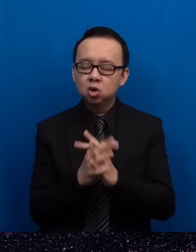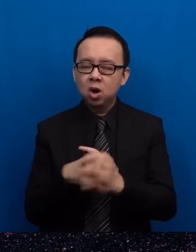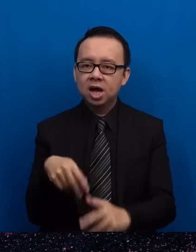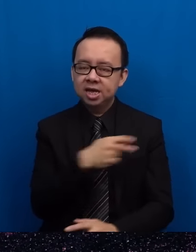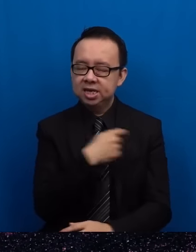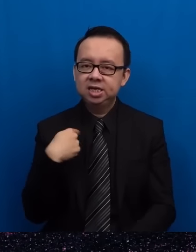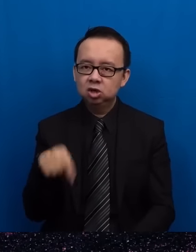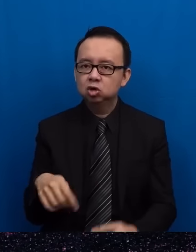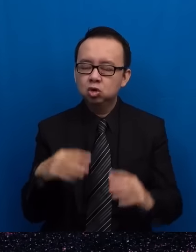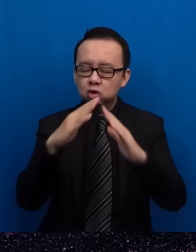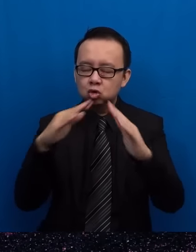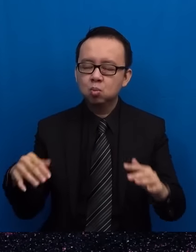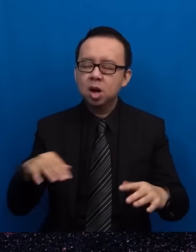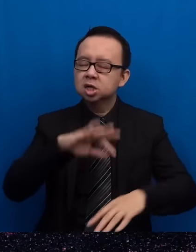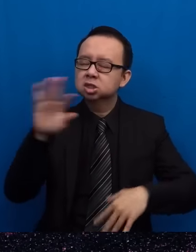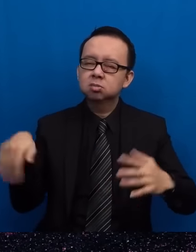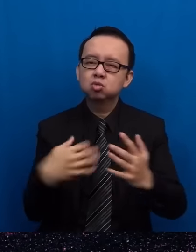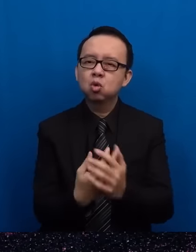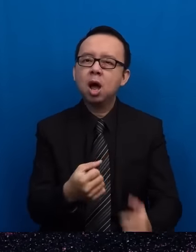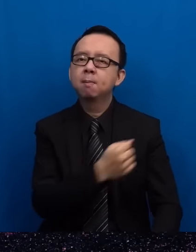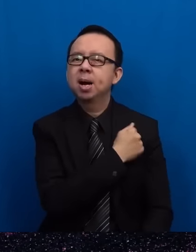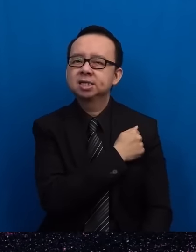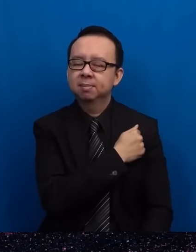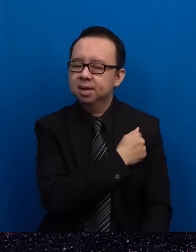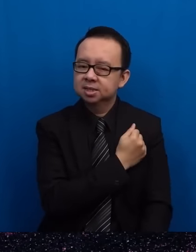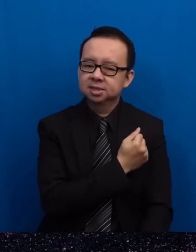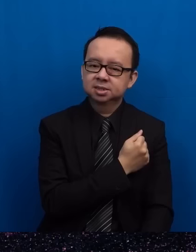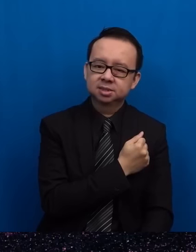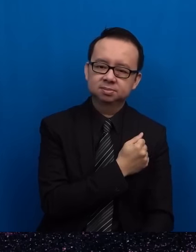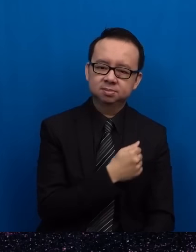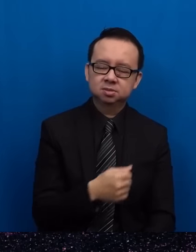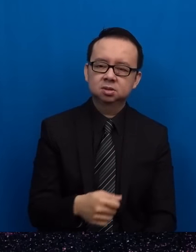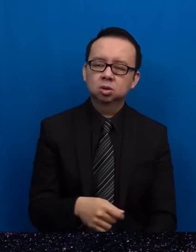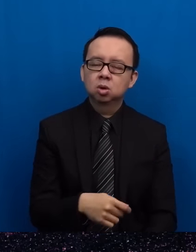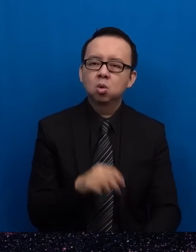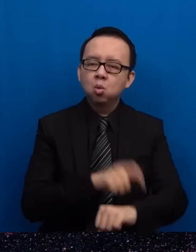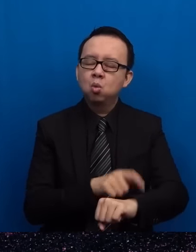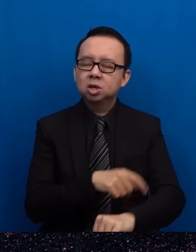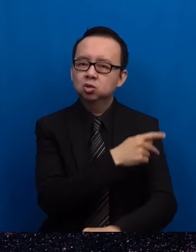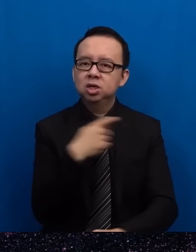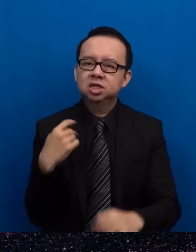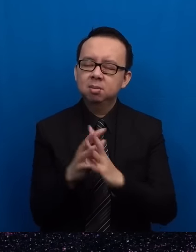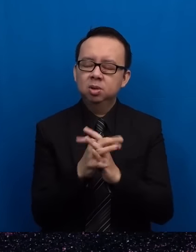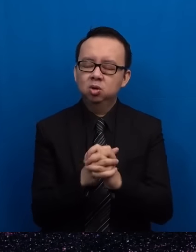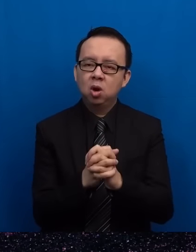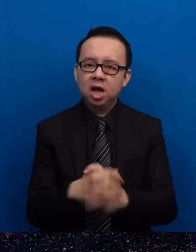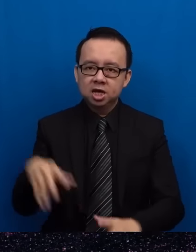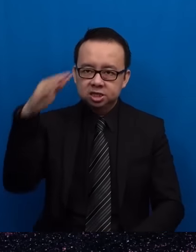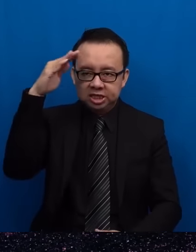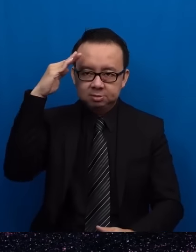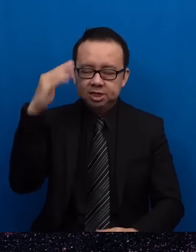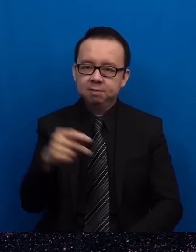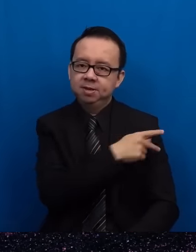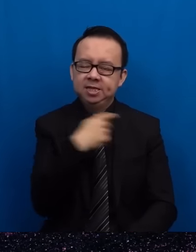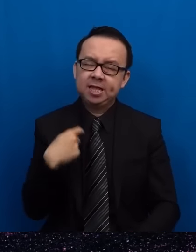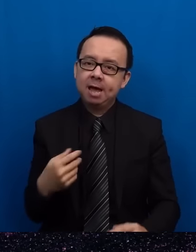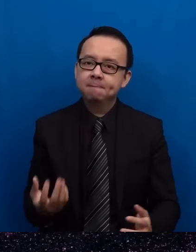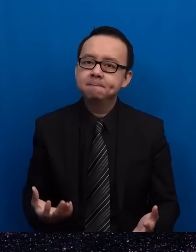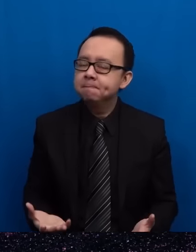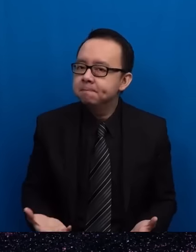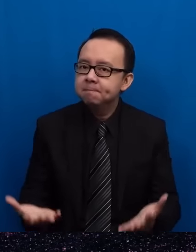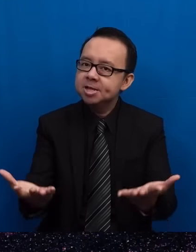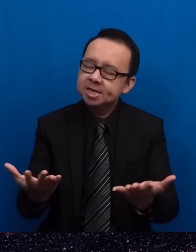Ketika Anda berdoa bersama dengan saya waktu menyembah, siap-siap untuk menerima sesuatu yang Anda belum punya. Siap-siap untuk